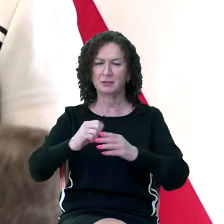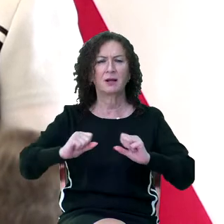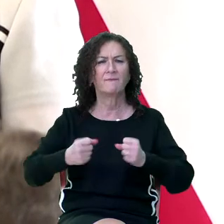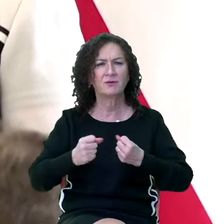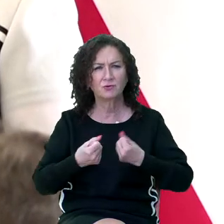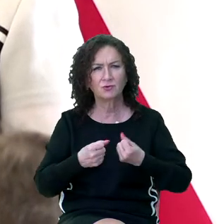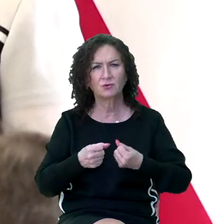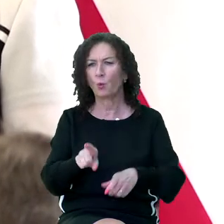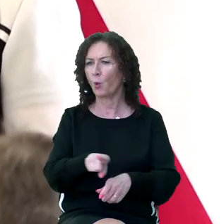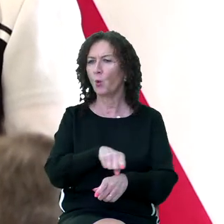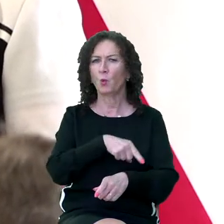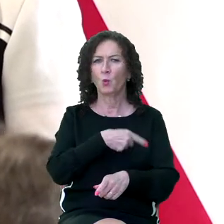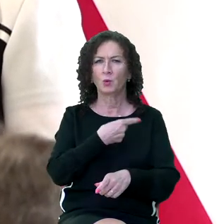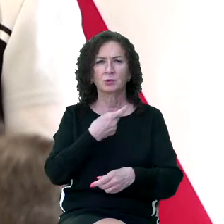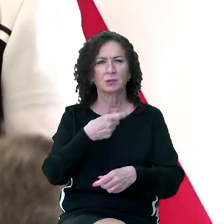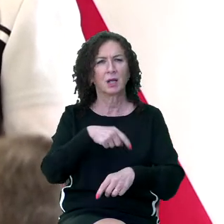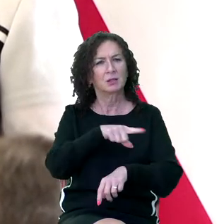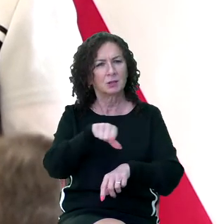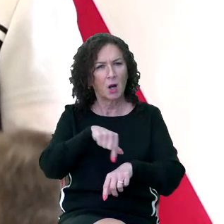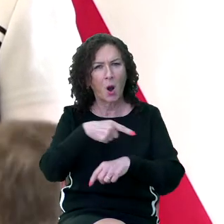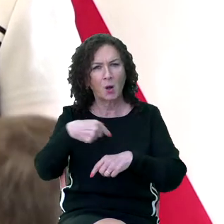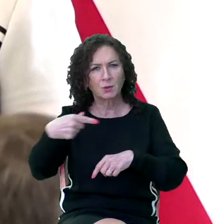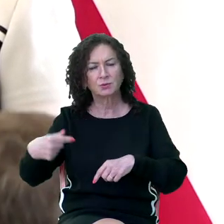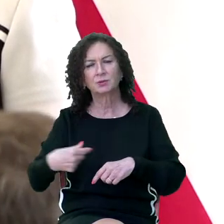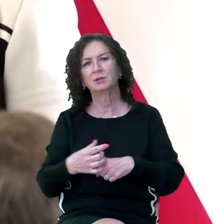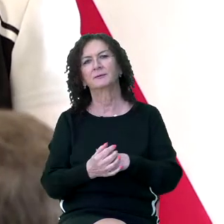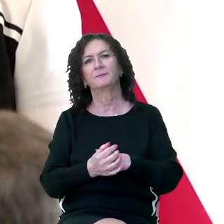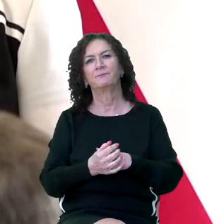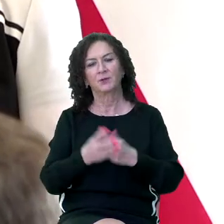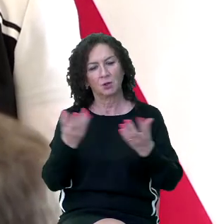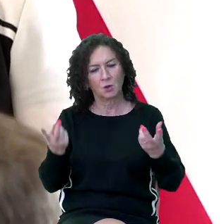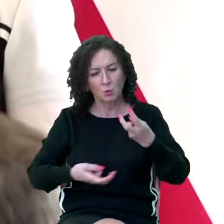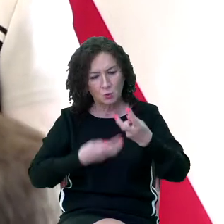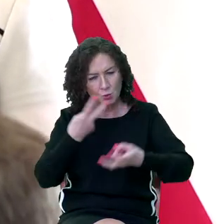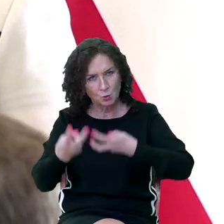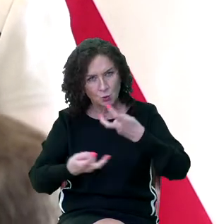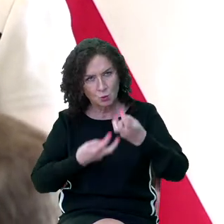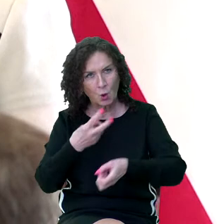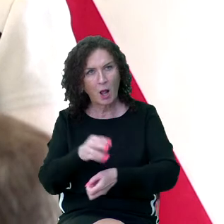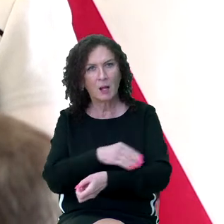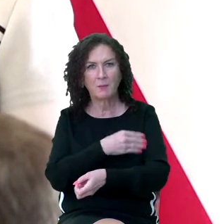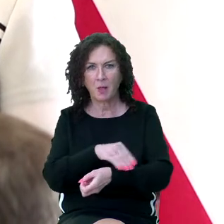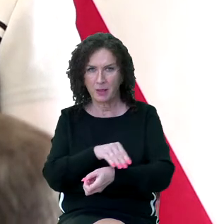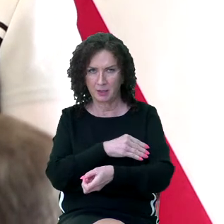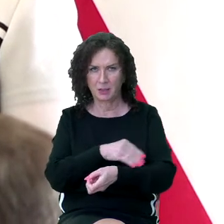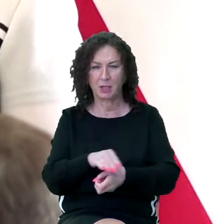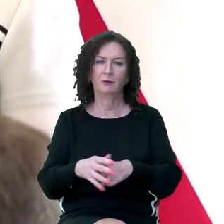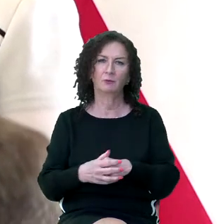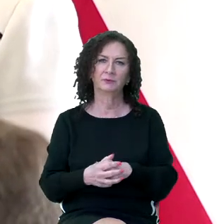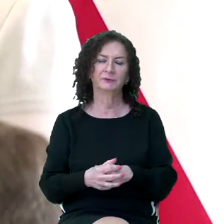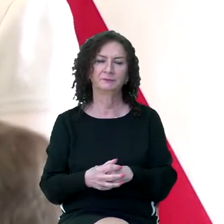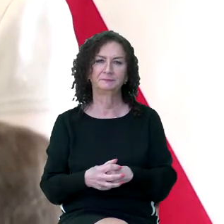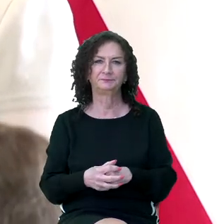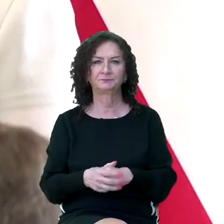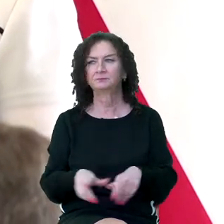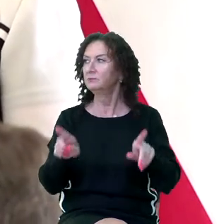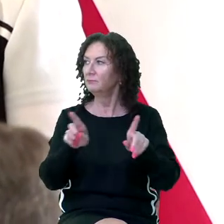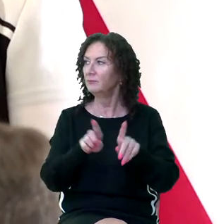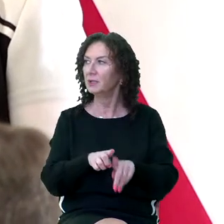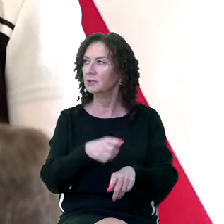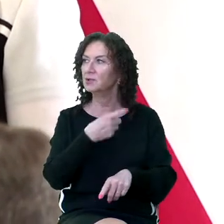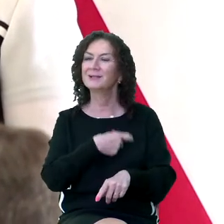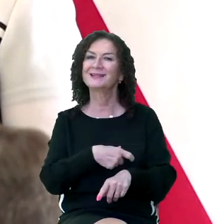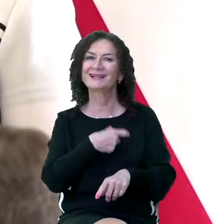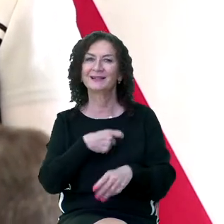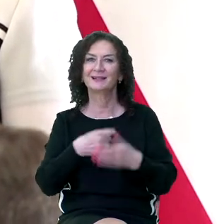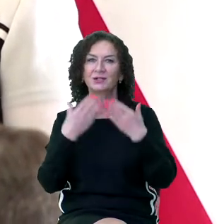na odnalezienie tych materiałów. Jest ich dużo więcej niż tutaj Państwu prezentujemy. Także serdecznie im